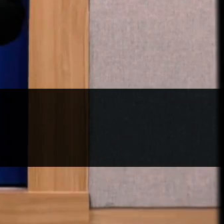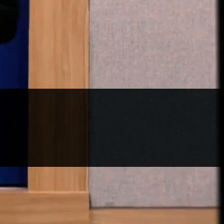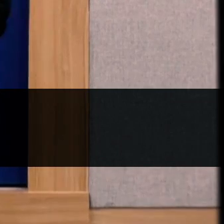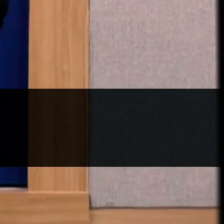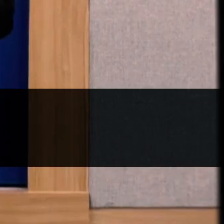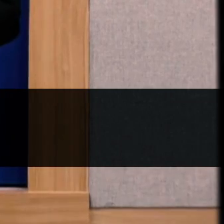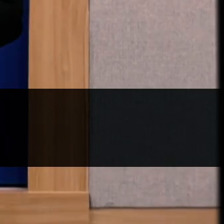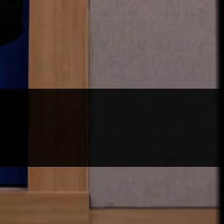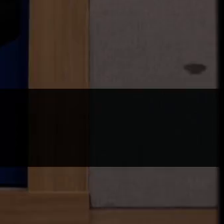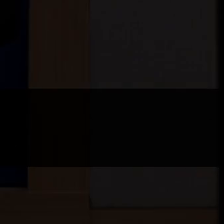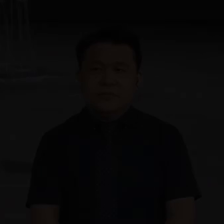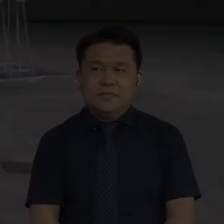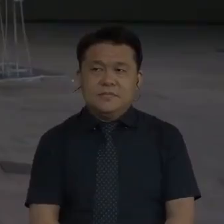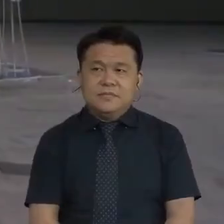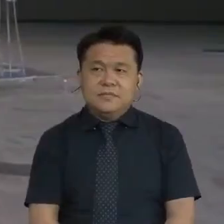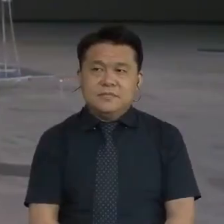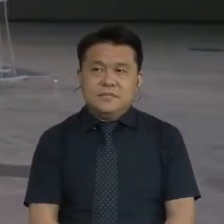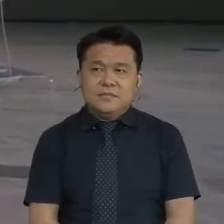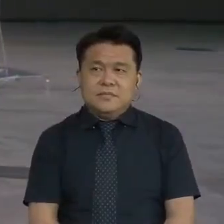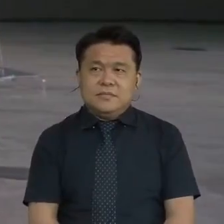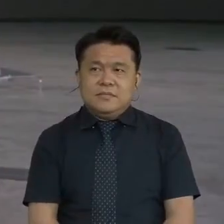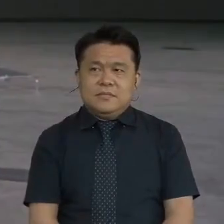진심으로 사과드립니다.